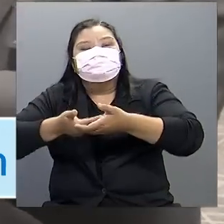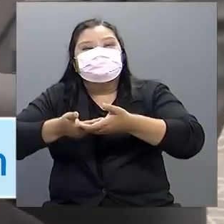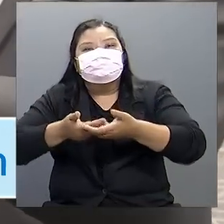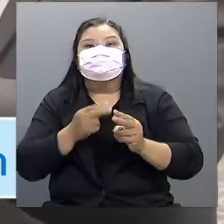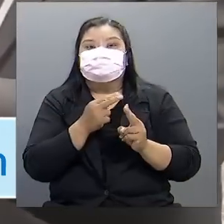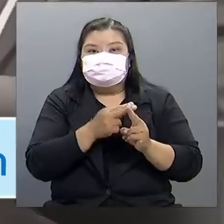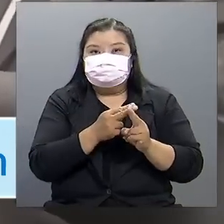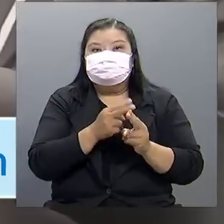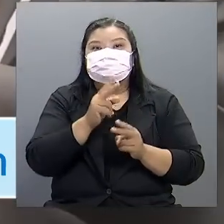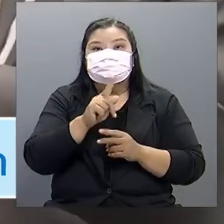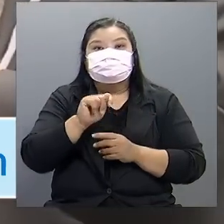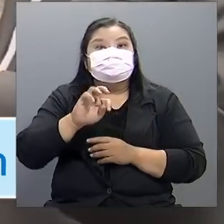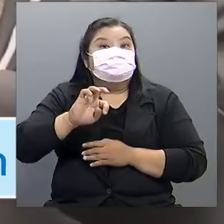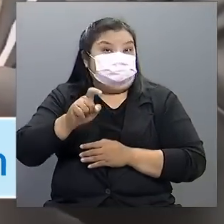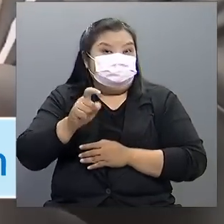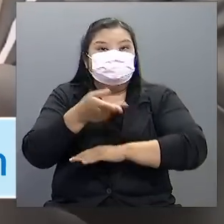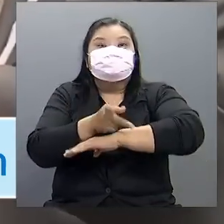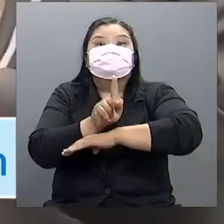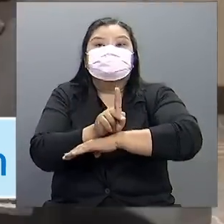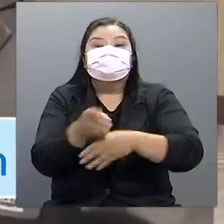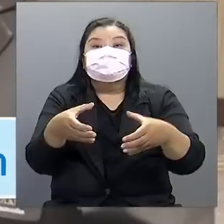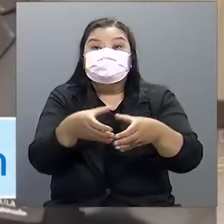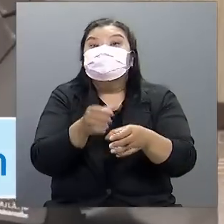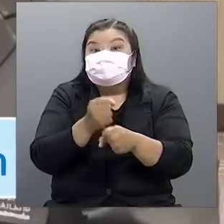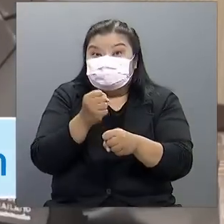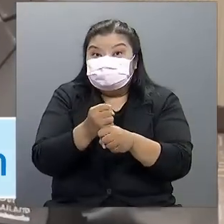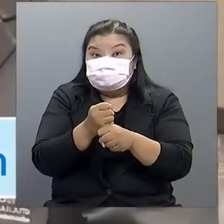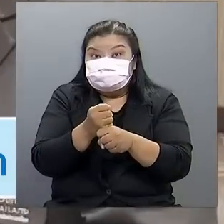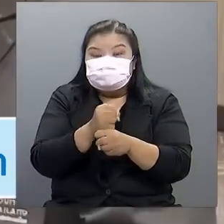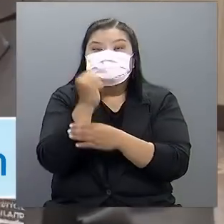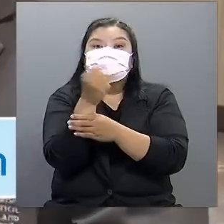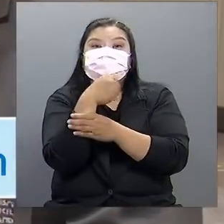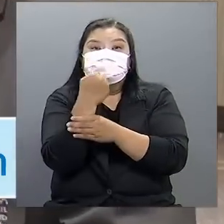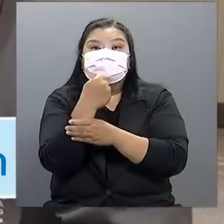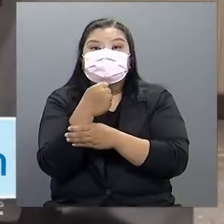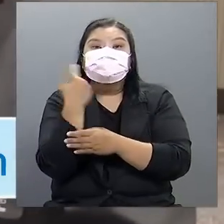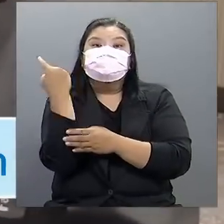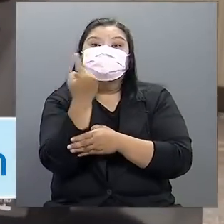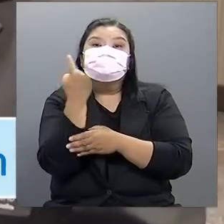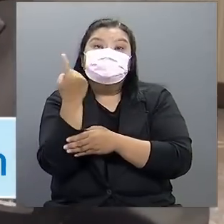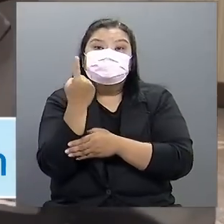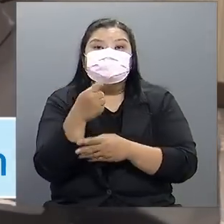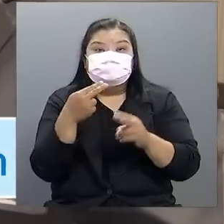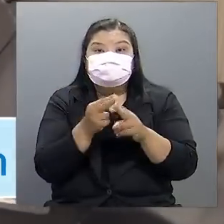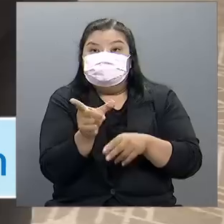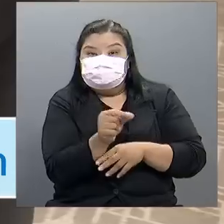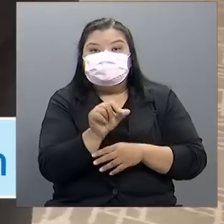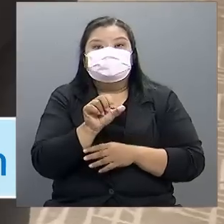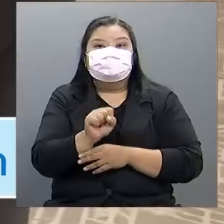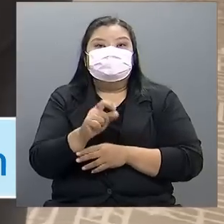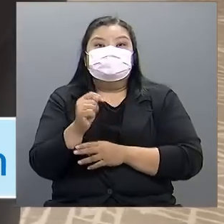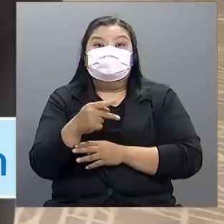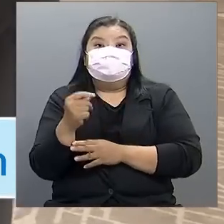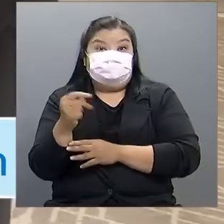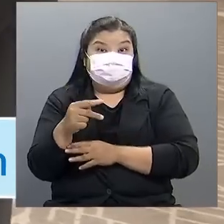วิดค่ เป็ประทานคณะทำงาน Smart Tourism สภาหกรรทองเที่ยวแประเทศไทยหอวสอทอทอค่ะก็บอกวาทางสภ